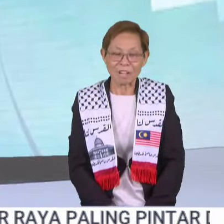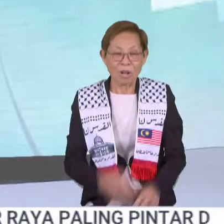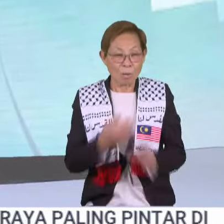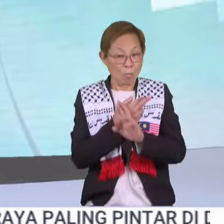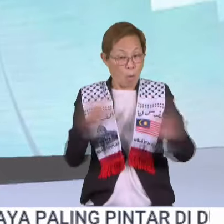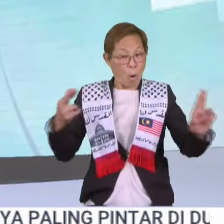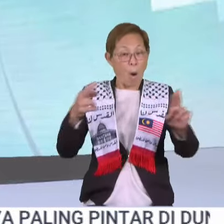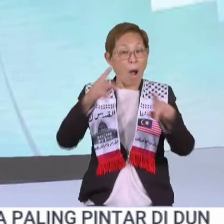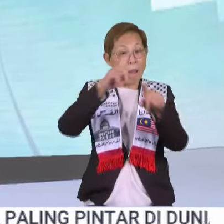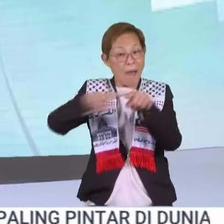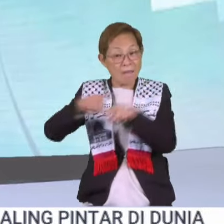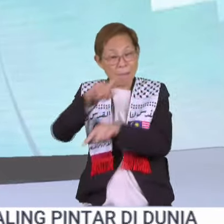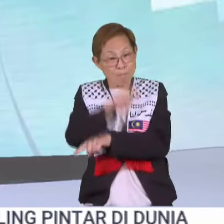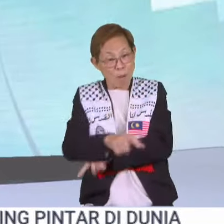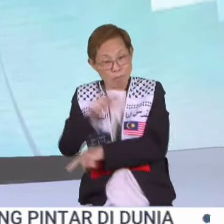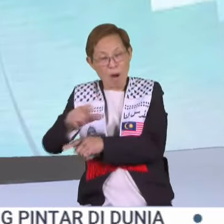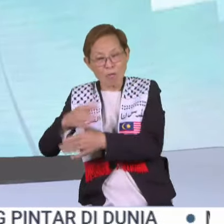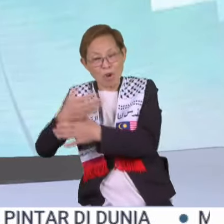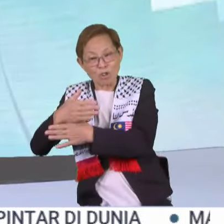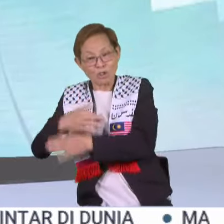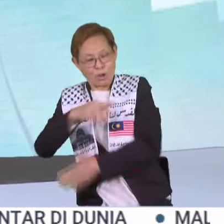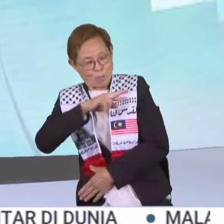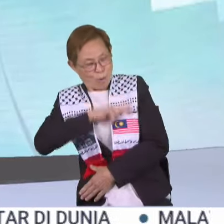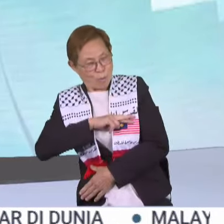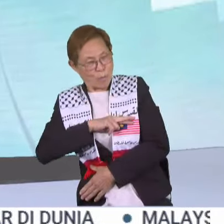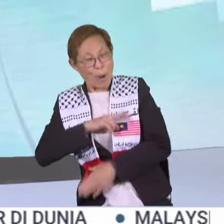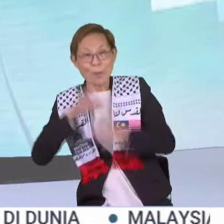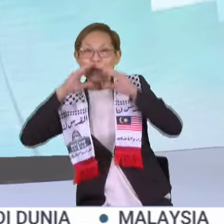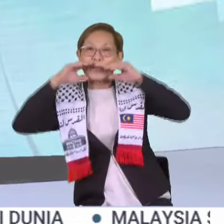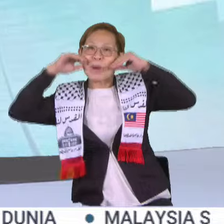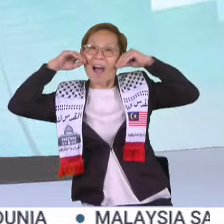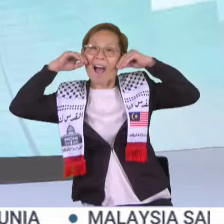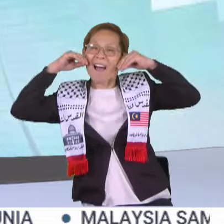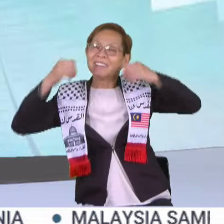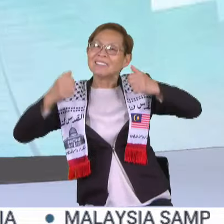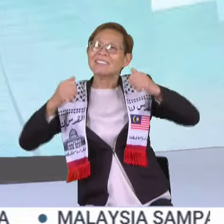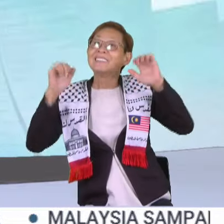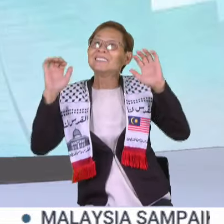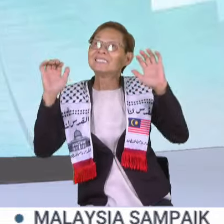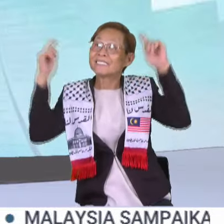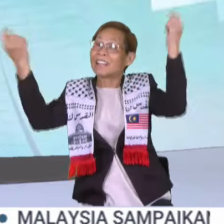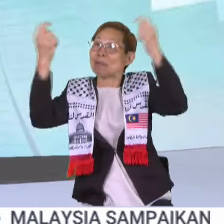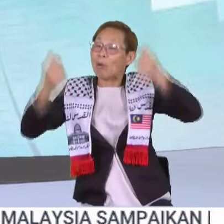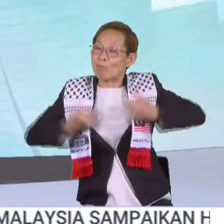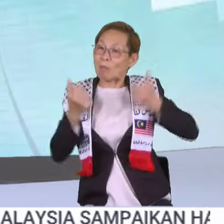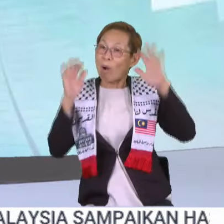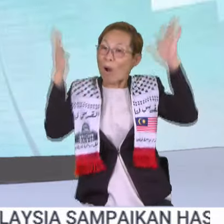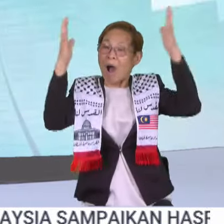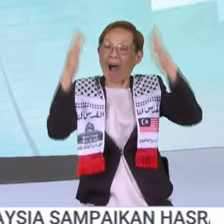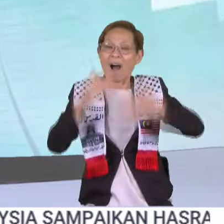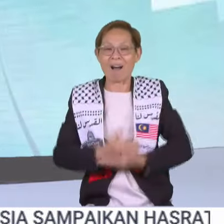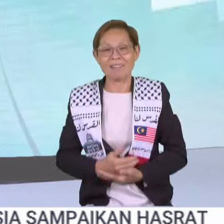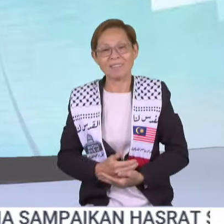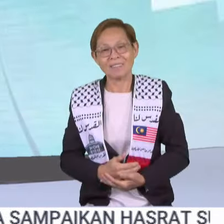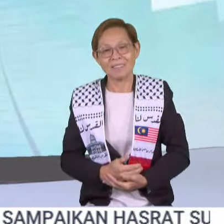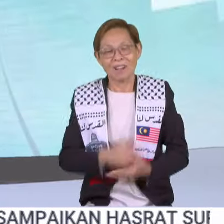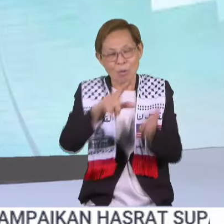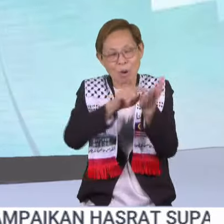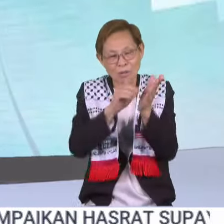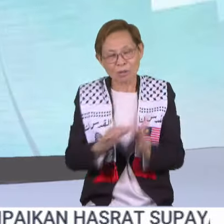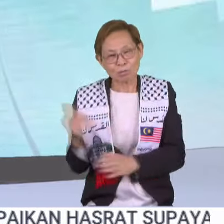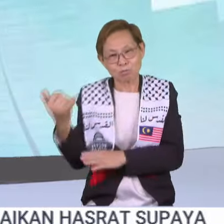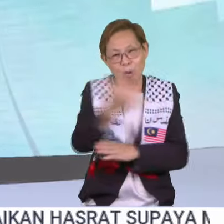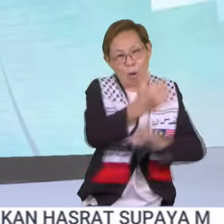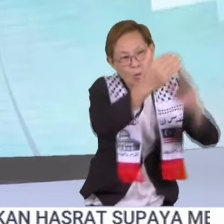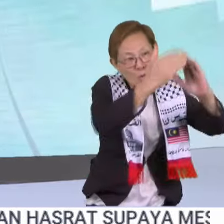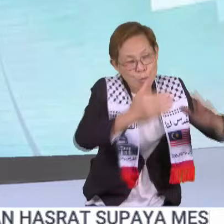Kesediaan pelbagai pihak berkongsi rezeki menceriakan sambutan Aidil Fitri anak-anak yatim. Wartawan Faras Hairina Abdul Jalil berkunjung